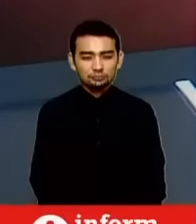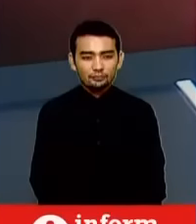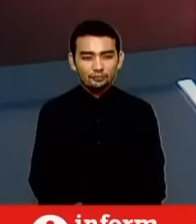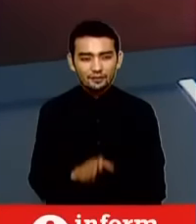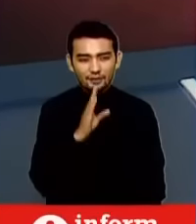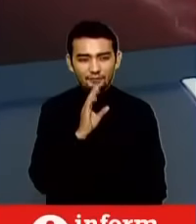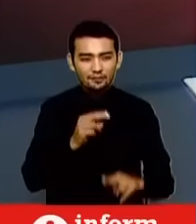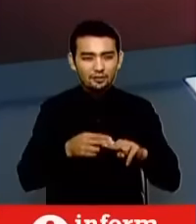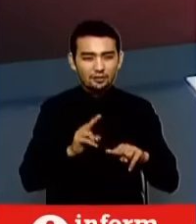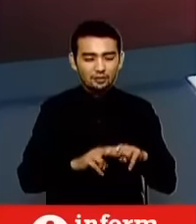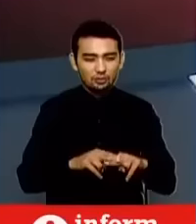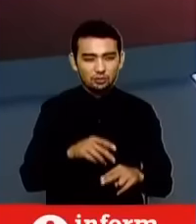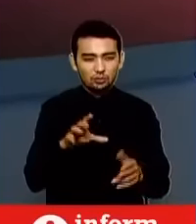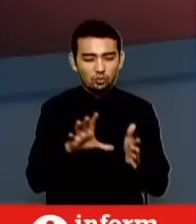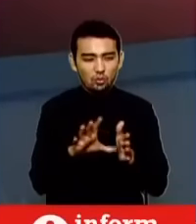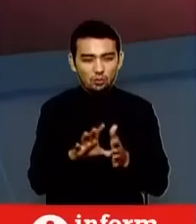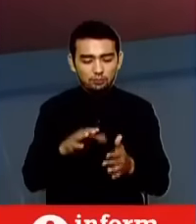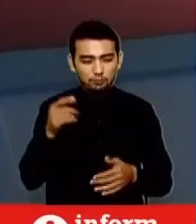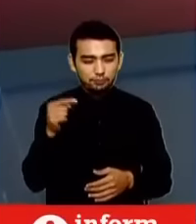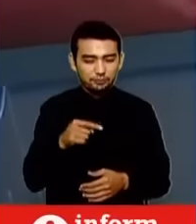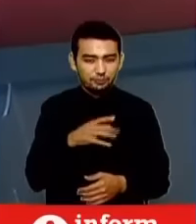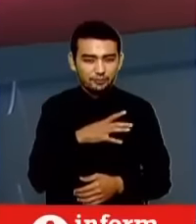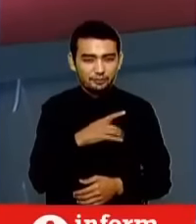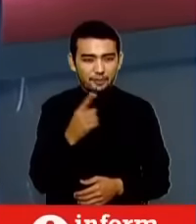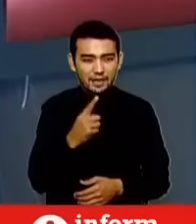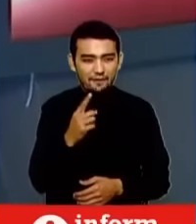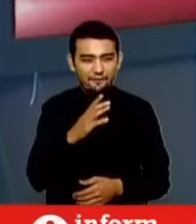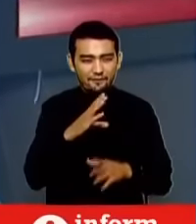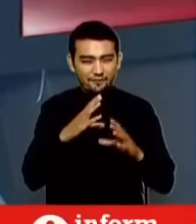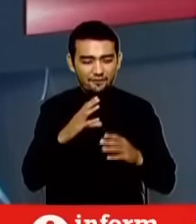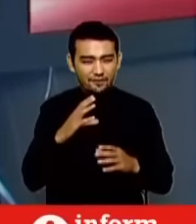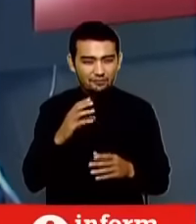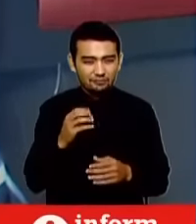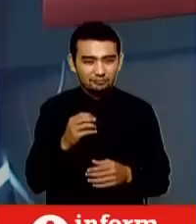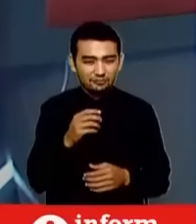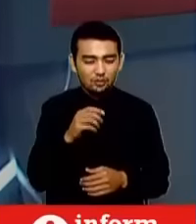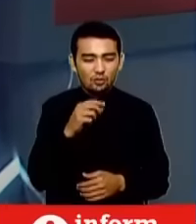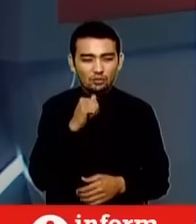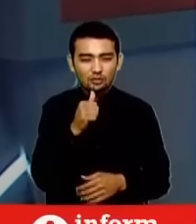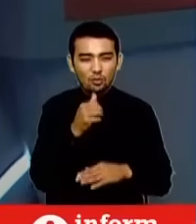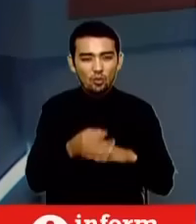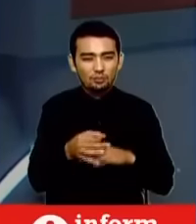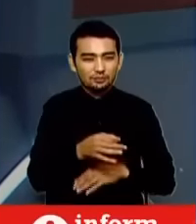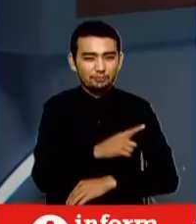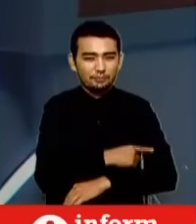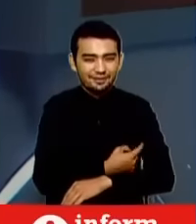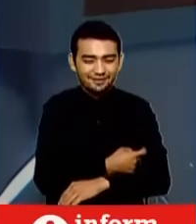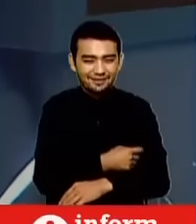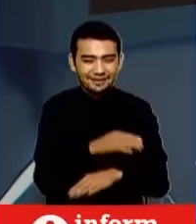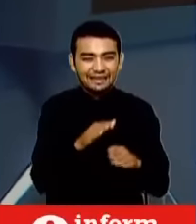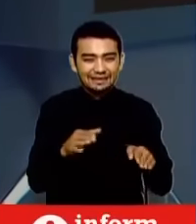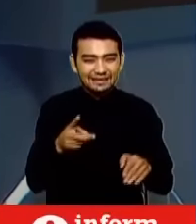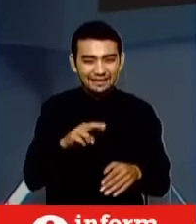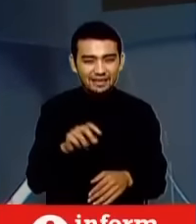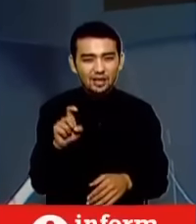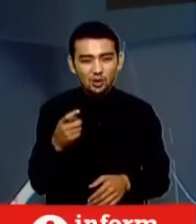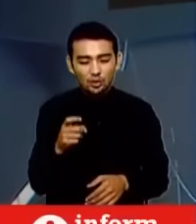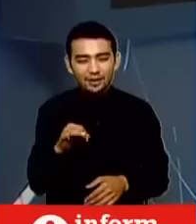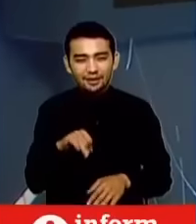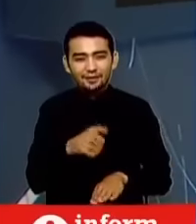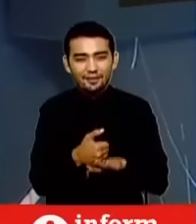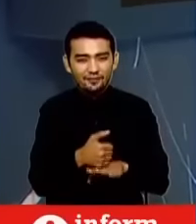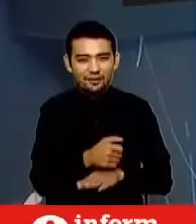Девочку, которую ударила током на пьяной вечеринке, осмотрели столичные врачи. В Кустанайскую областную детскую больницу нейрохирург и главный